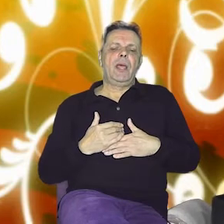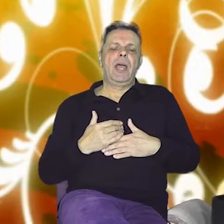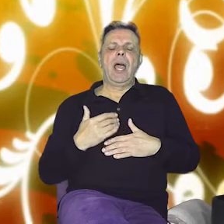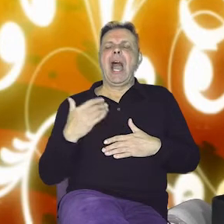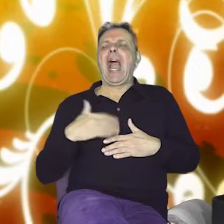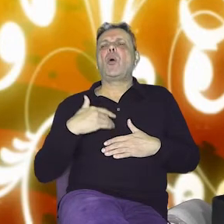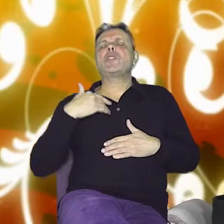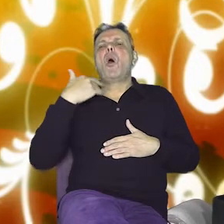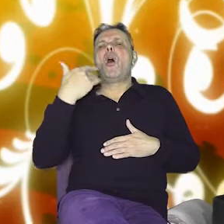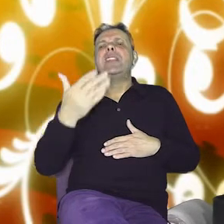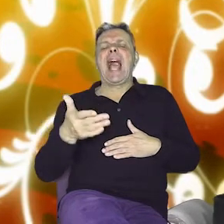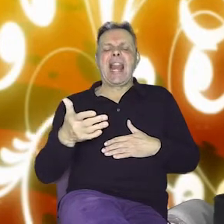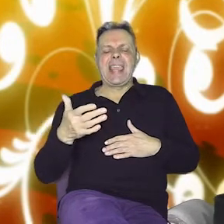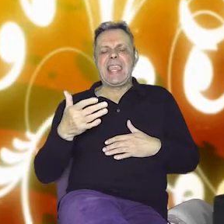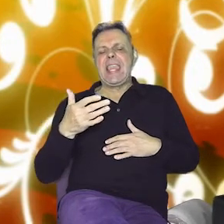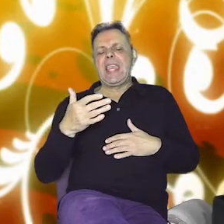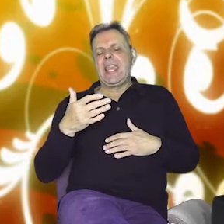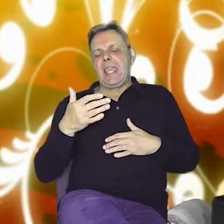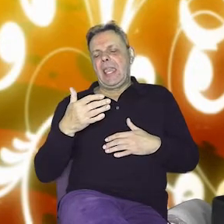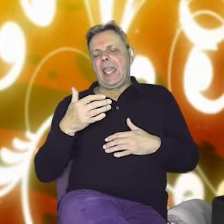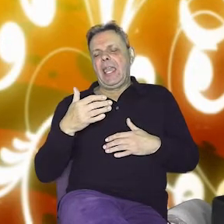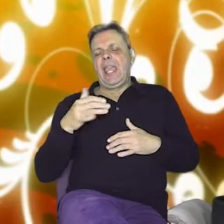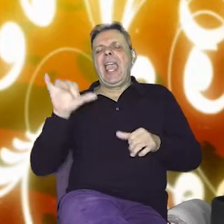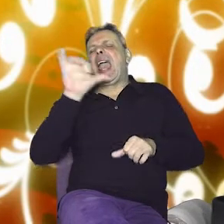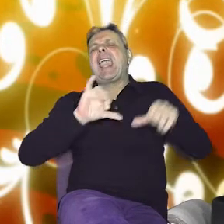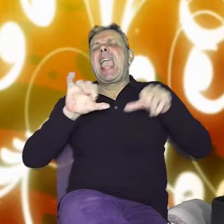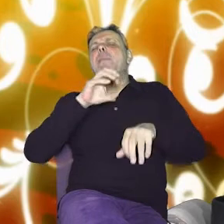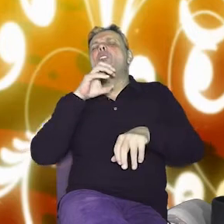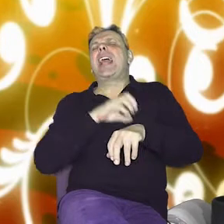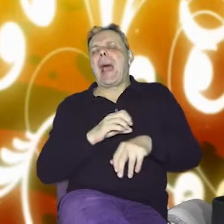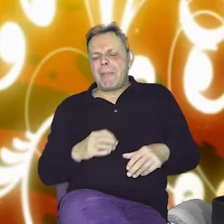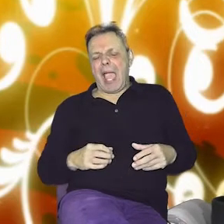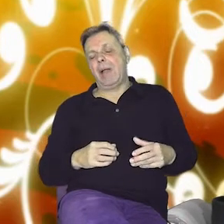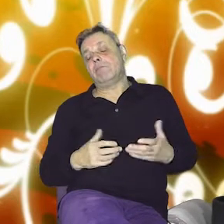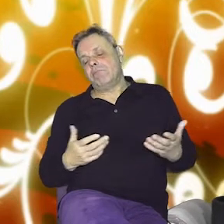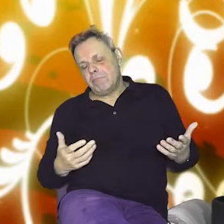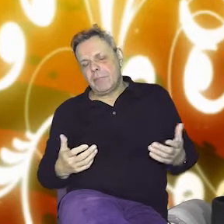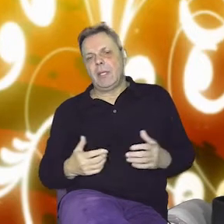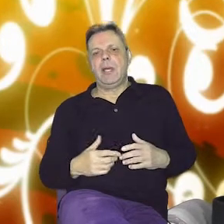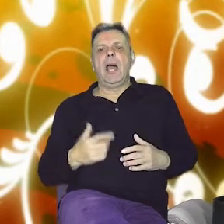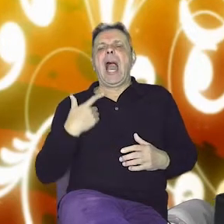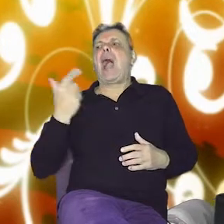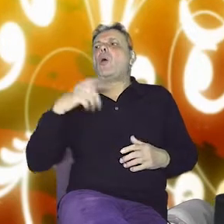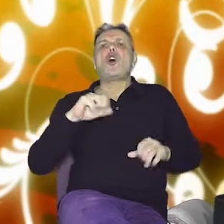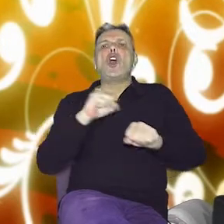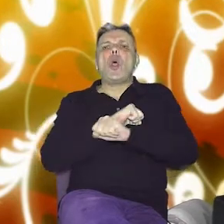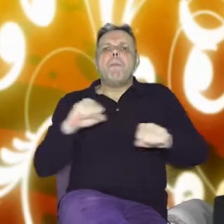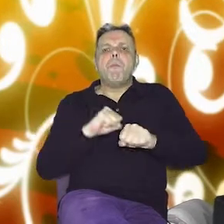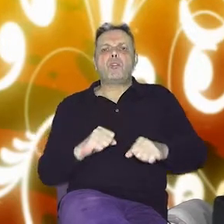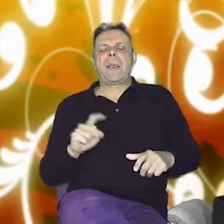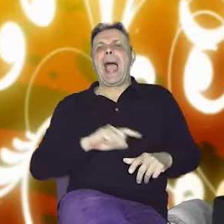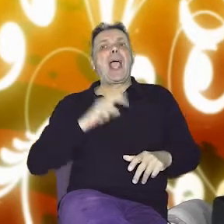krivo dane, ako se daje, na primjer, kemoterapija u krvnu žilu, ako dođe do perforacije, ako se ne